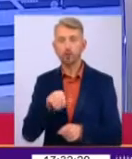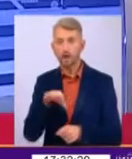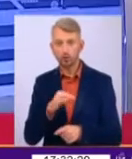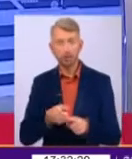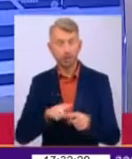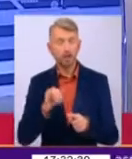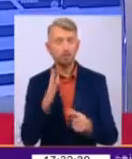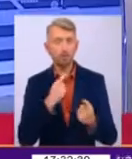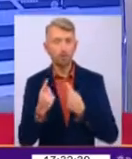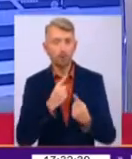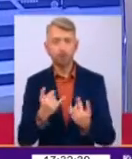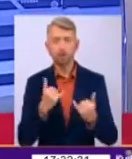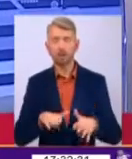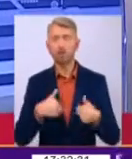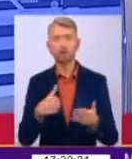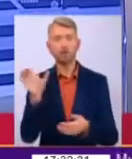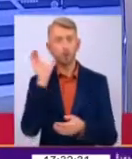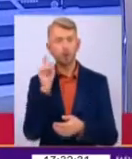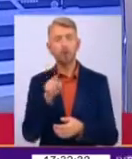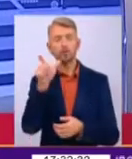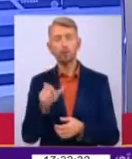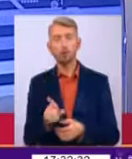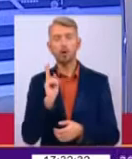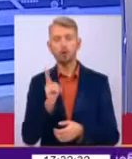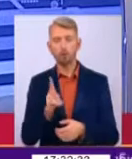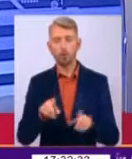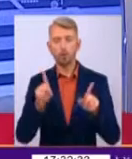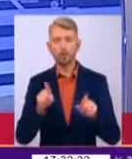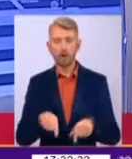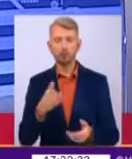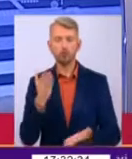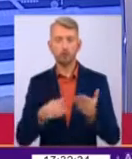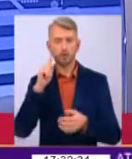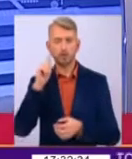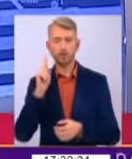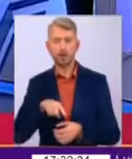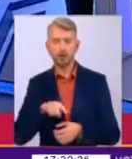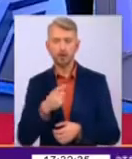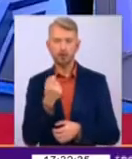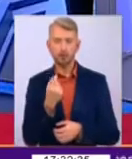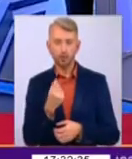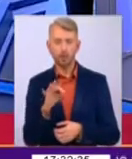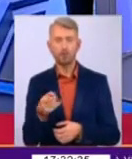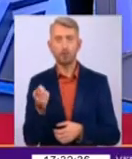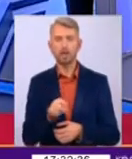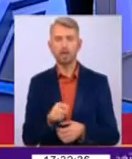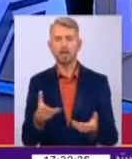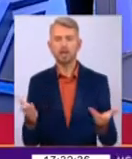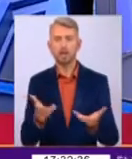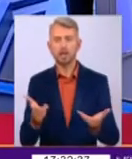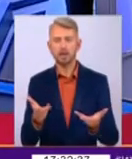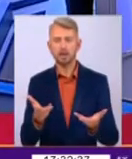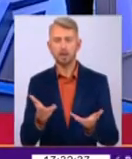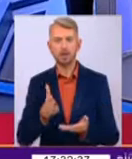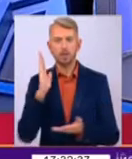це і поговоримо. Зараз пропоную послухати того, хто також, можливо, знає вже трошки про те,